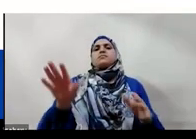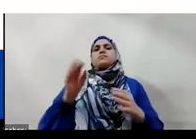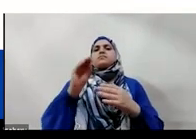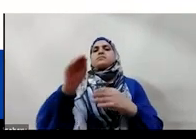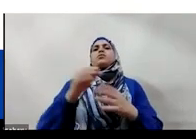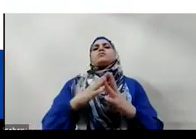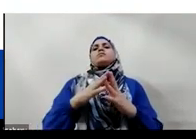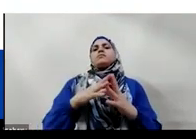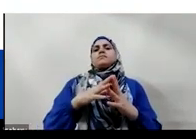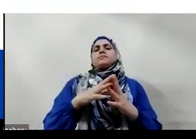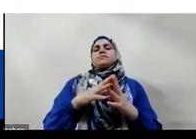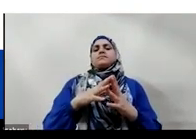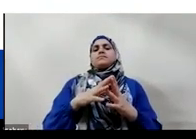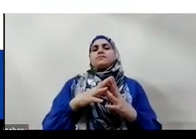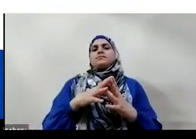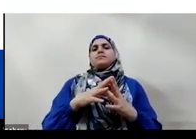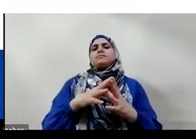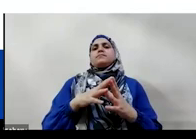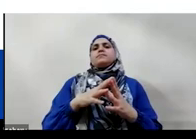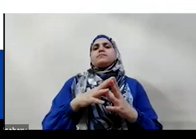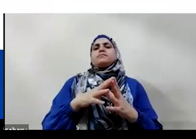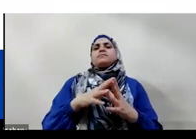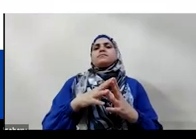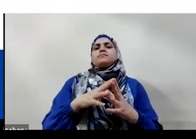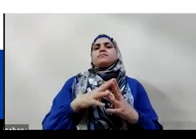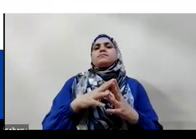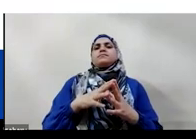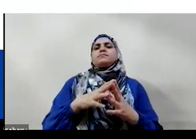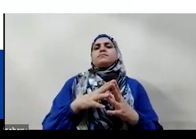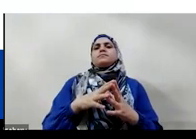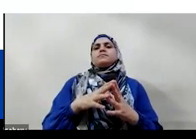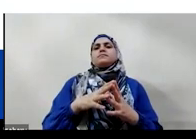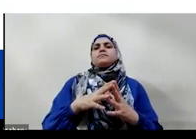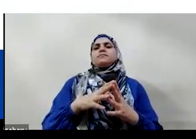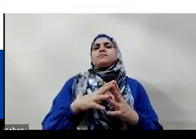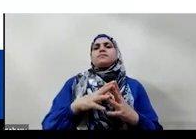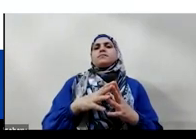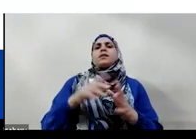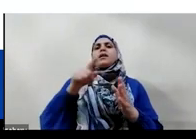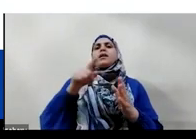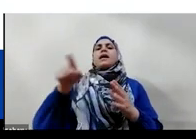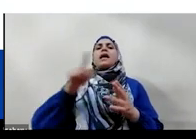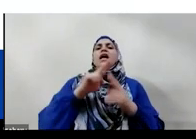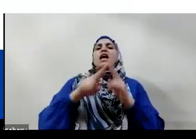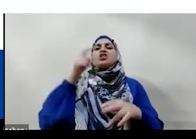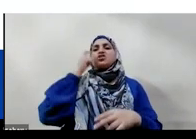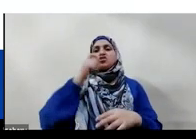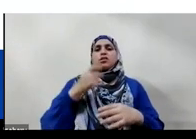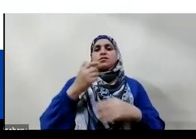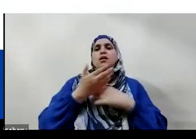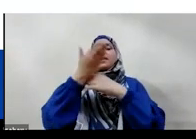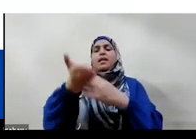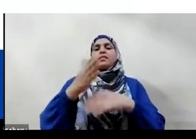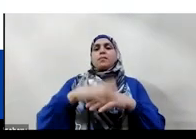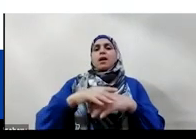واعمله upload في هذه الجزئية. ال writing sample أي حد بيقدم على منحة